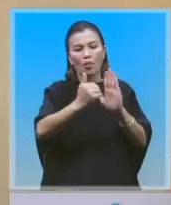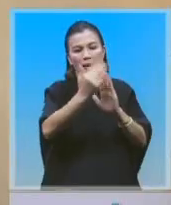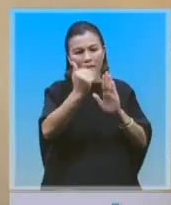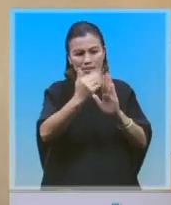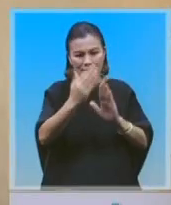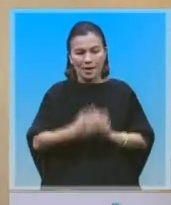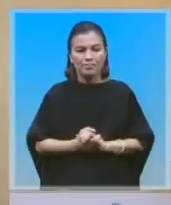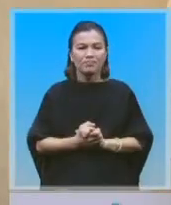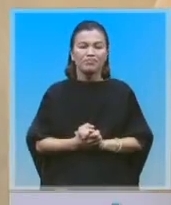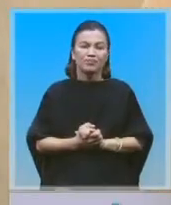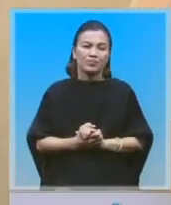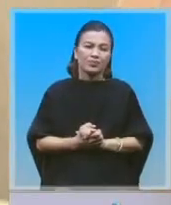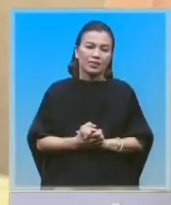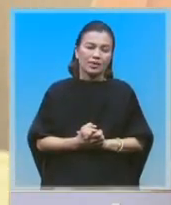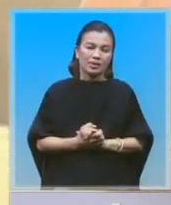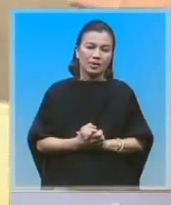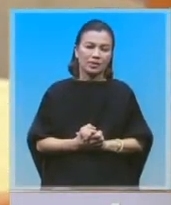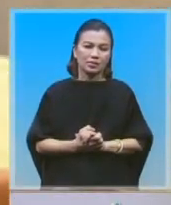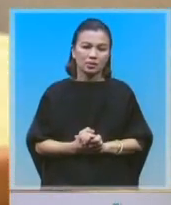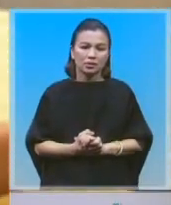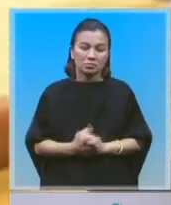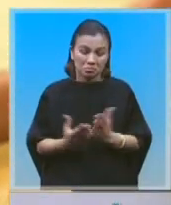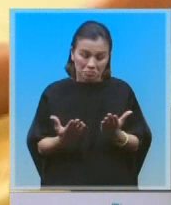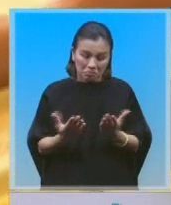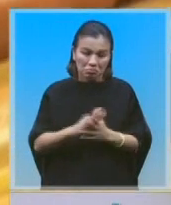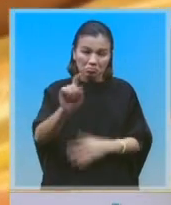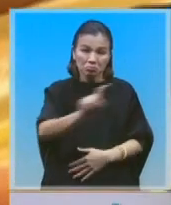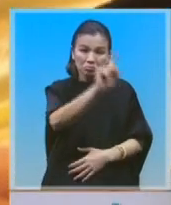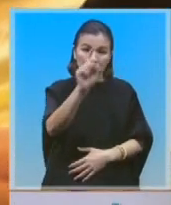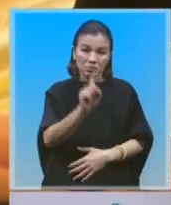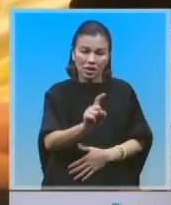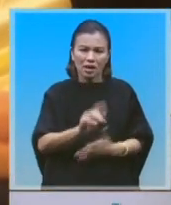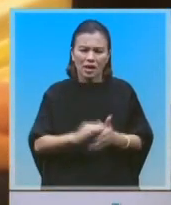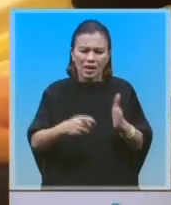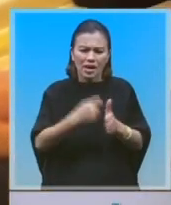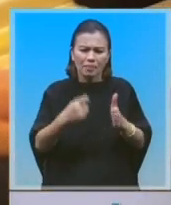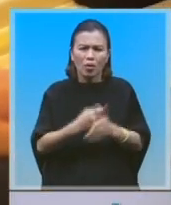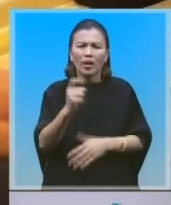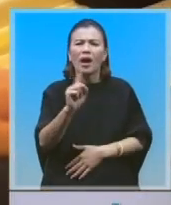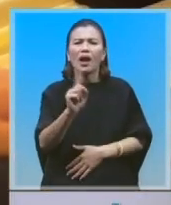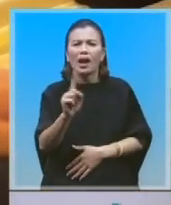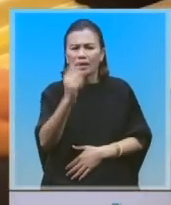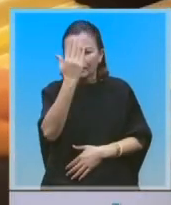จังหวัดเชียงใหม่นั่นเองนะครับดังนั้นคำถามโตๆที่ยังคงเกิดขึ้นก็คือว่าเอ้าแล้วสาเหตุมันเกิดขึ้นจากอะไรนะครับเ